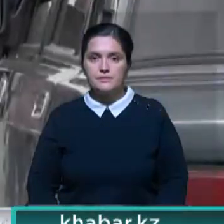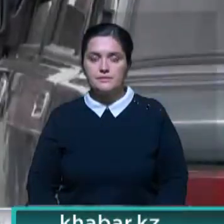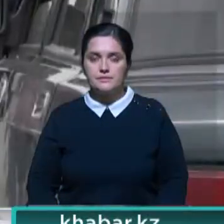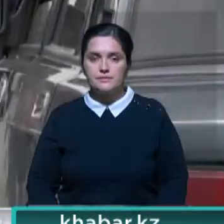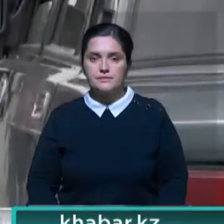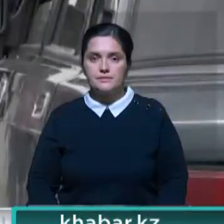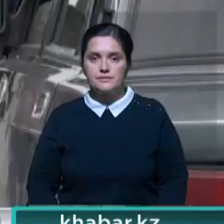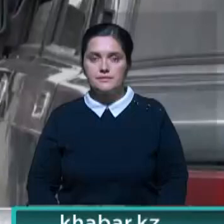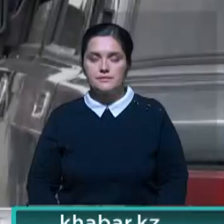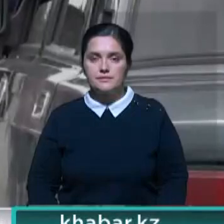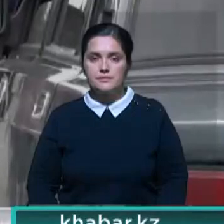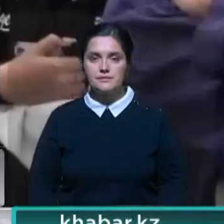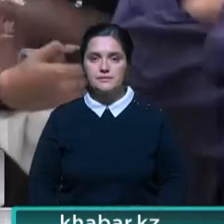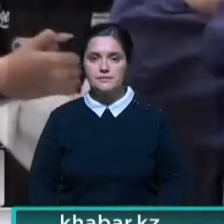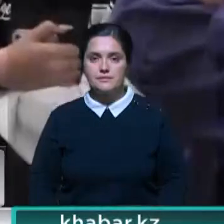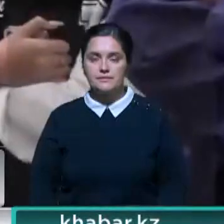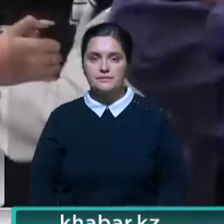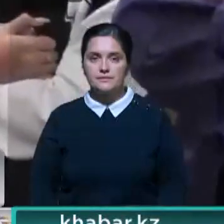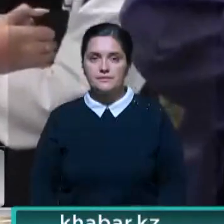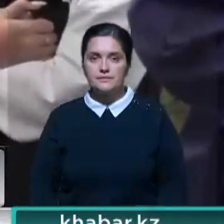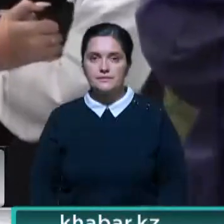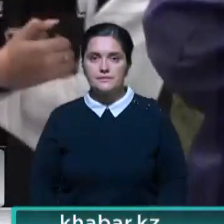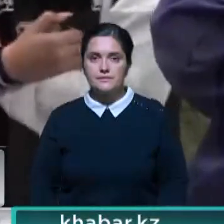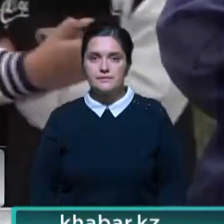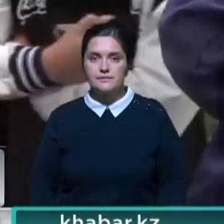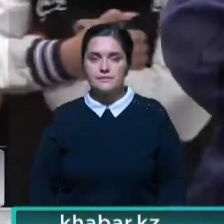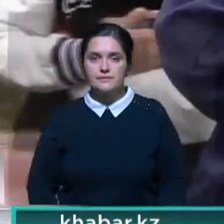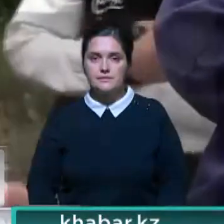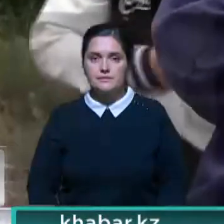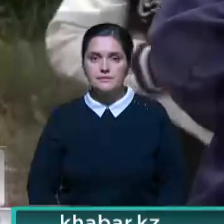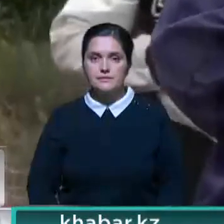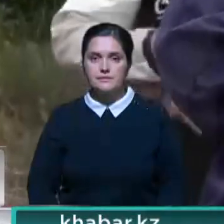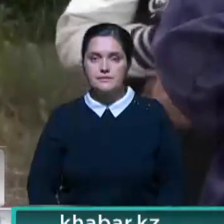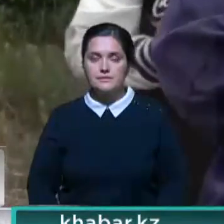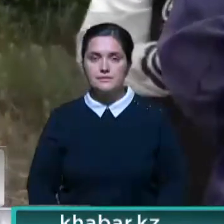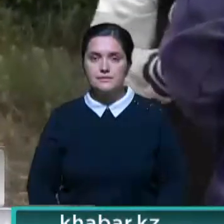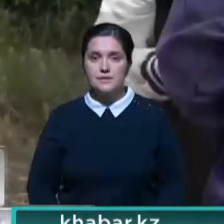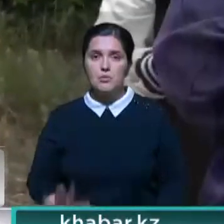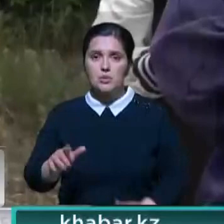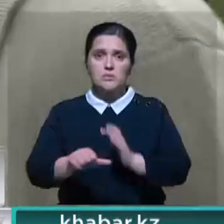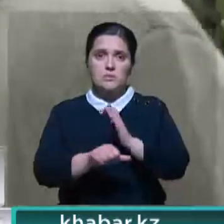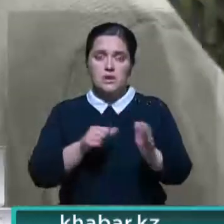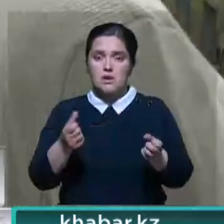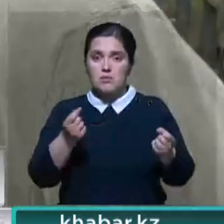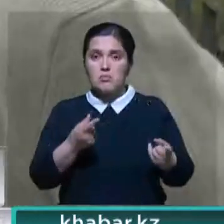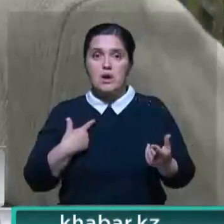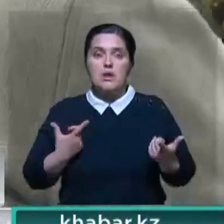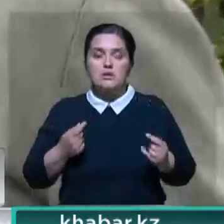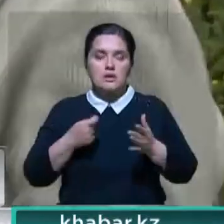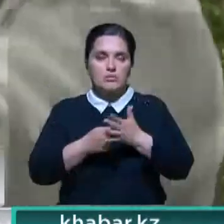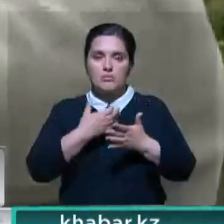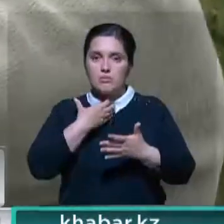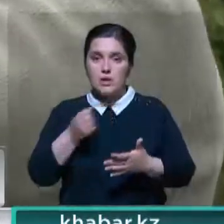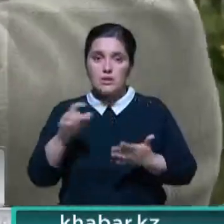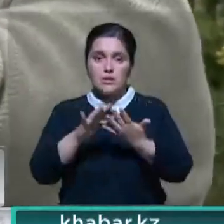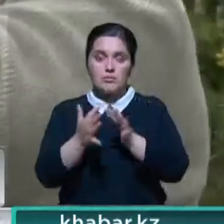Будем резать, сдавать. Ну что делать? Разводите сельское хозяйство. Где я разведу? На песке? Жители Новокаменки, что